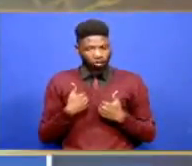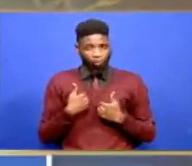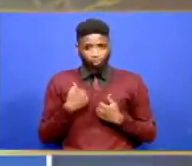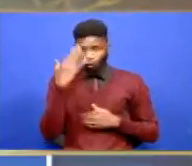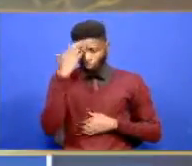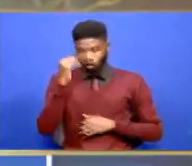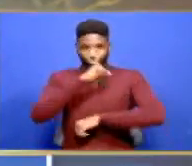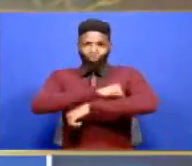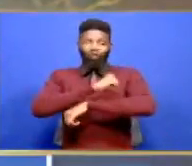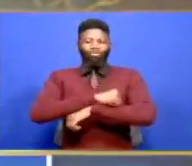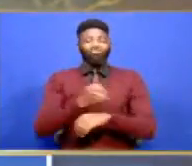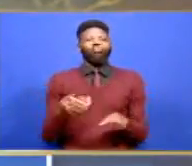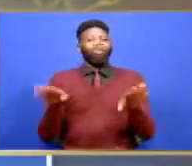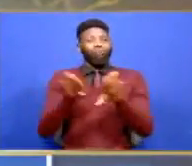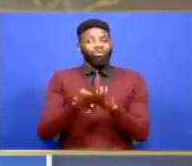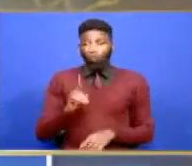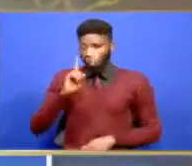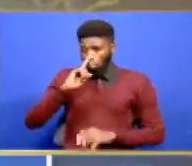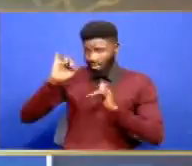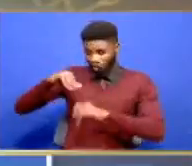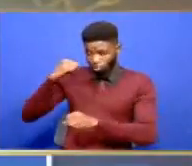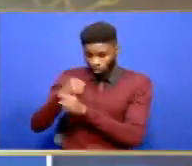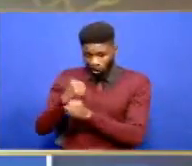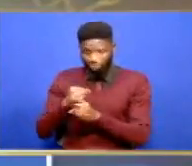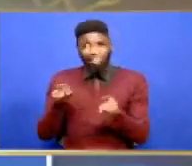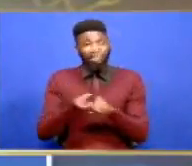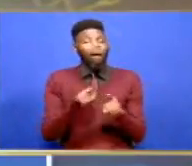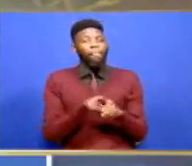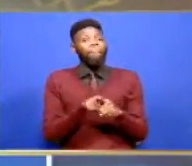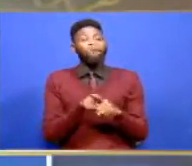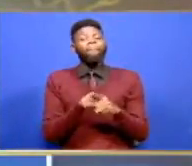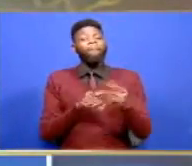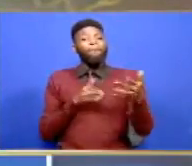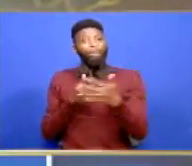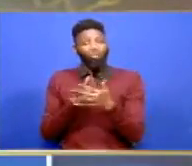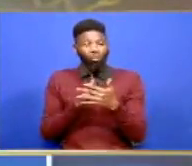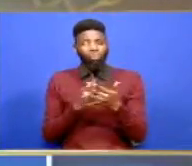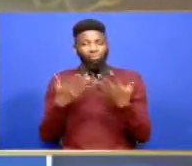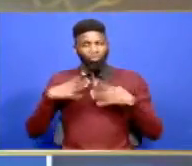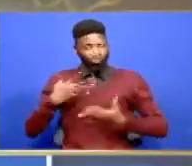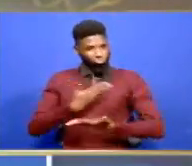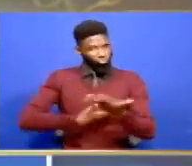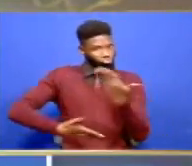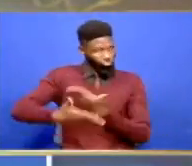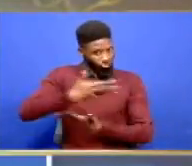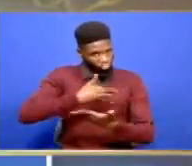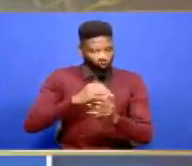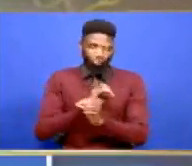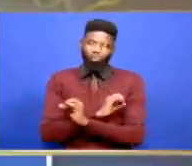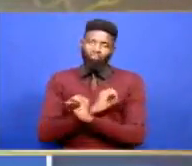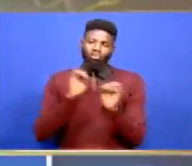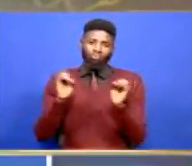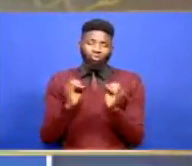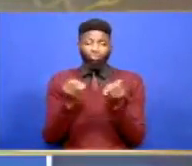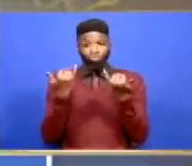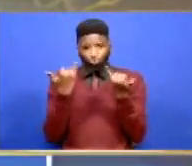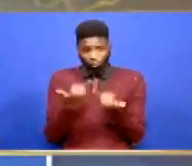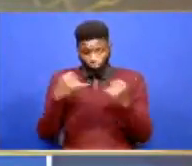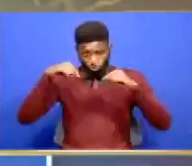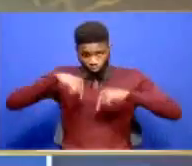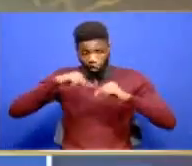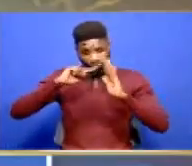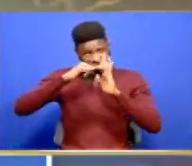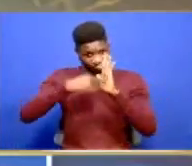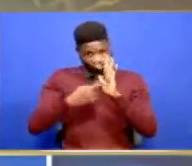shule, kufanyia kazi nyumbani na kuzuia utangamano wa karibu wa watu. Sasa leo, mtazamaji, tunakupa wewe vidokezo muhimu kuhusu